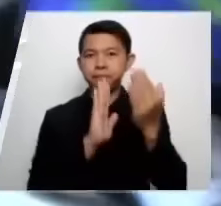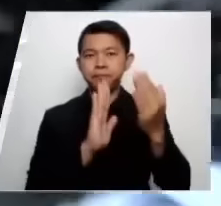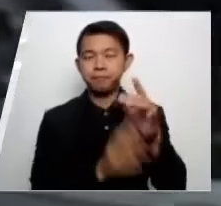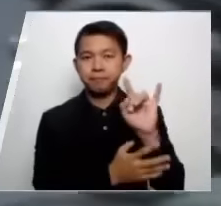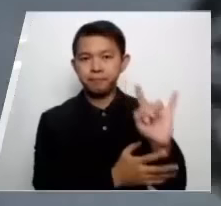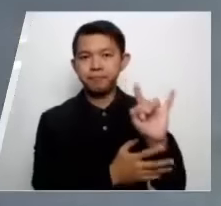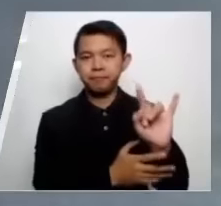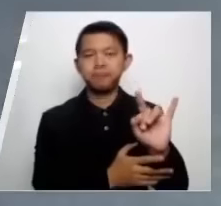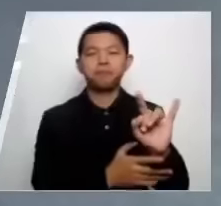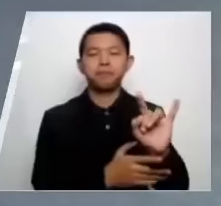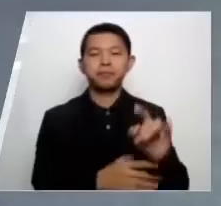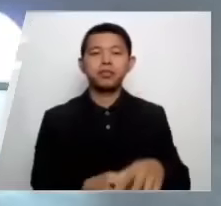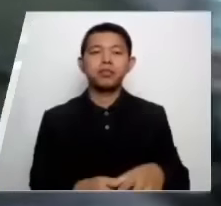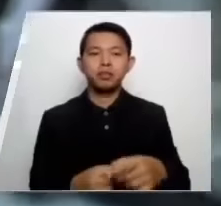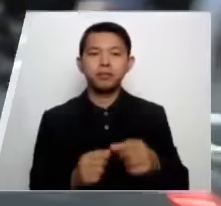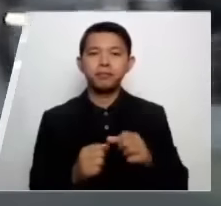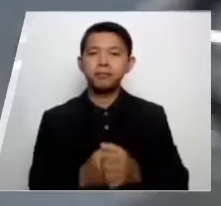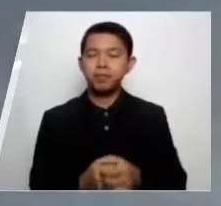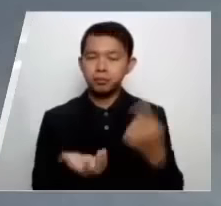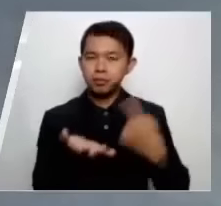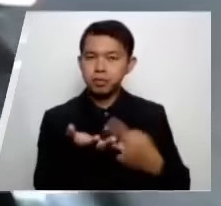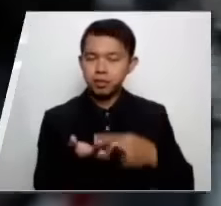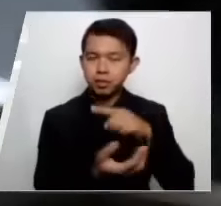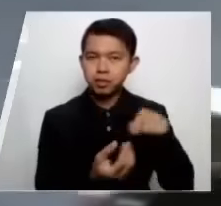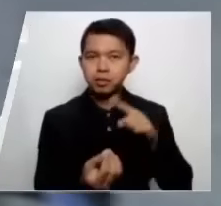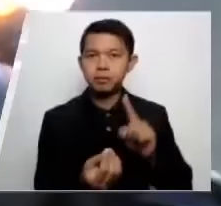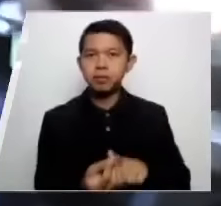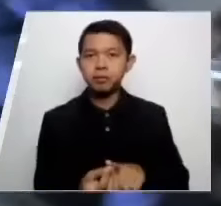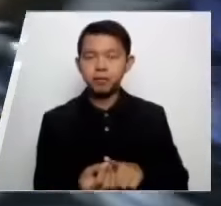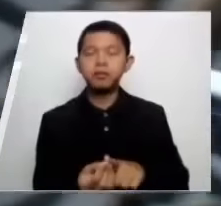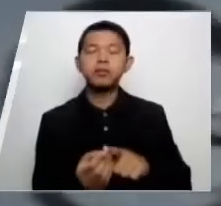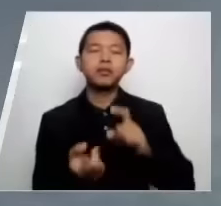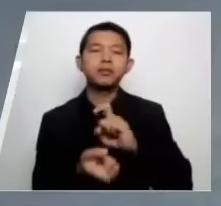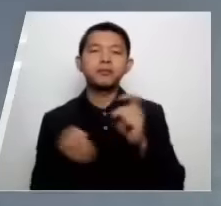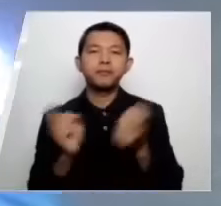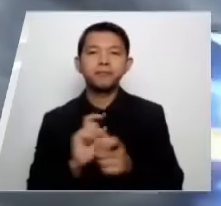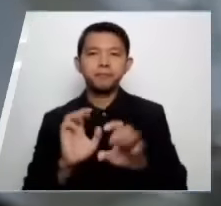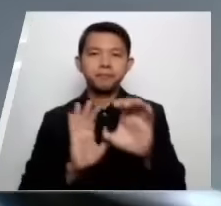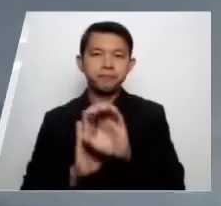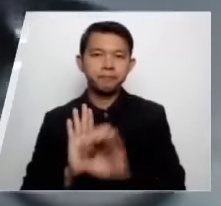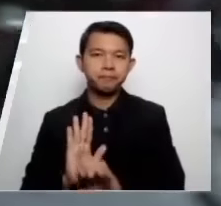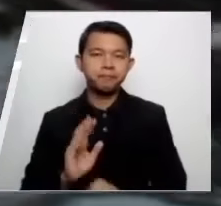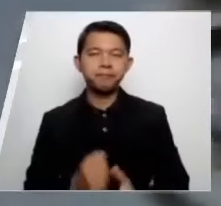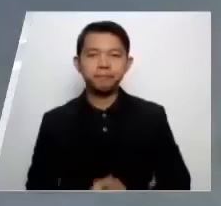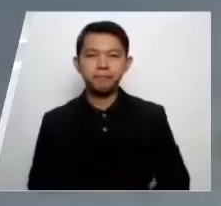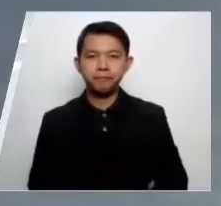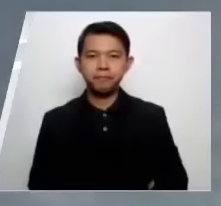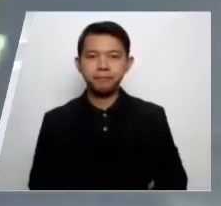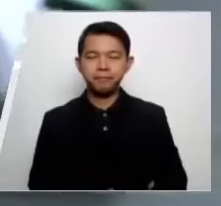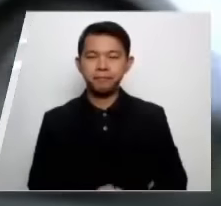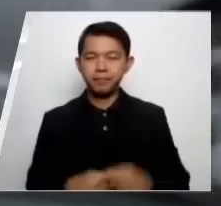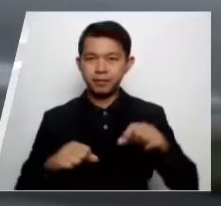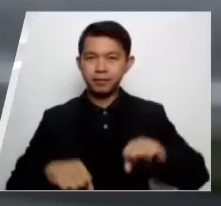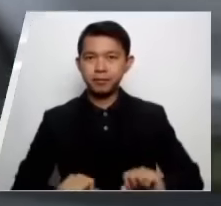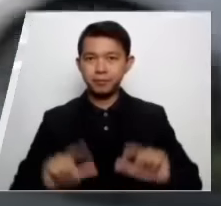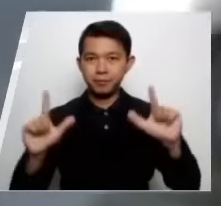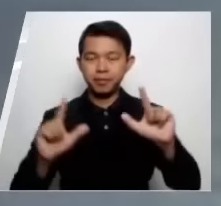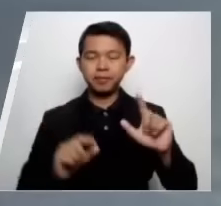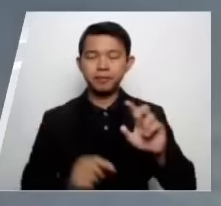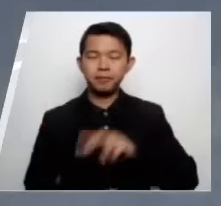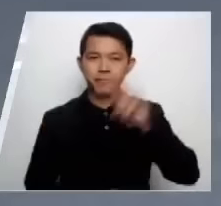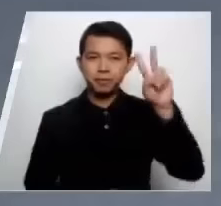tungkol sa mainit na usapin pa rin ng charter change. At live mula sa Vietnam para sa GMA Integrated News, ako si Ivan